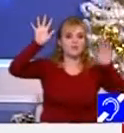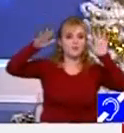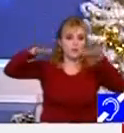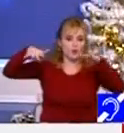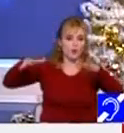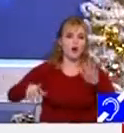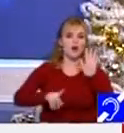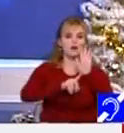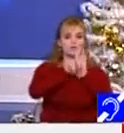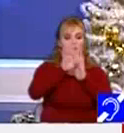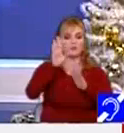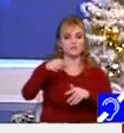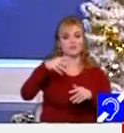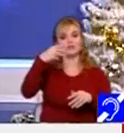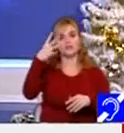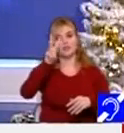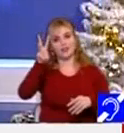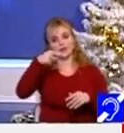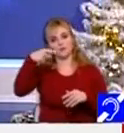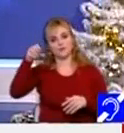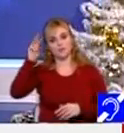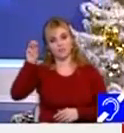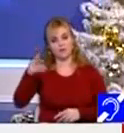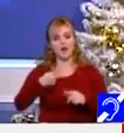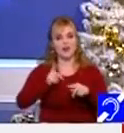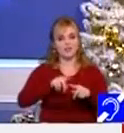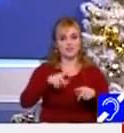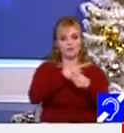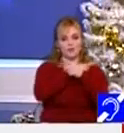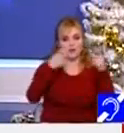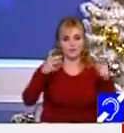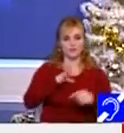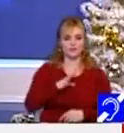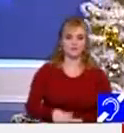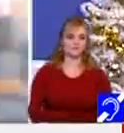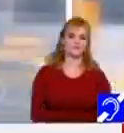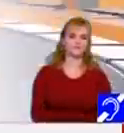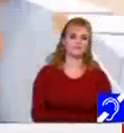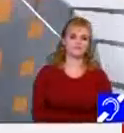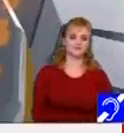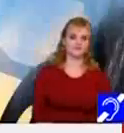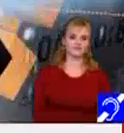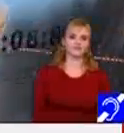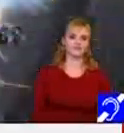temperaturile vor varia între 3 și 12 grade. Acestea au fost informațiile. O seară cât mai frumoasă!